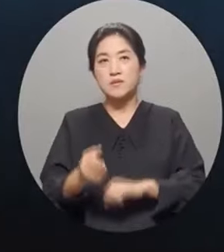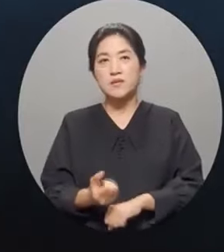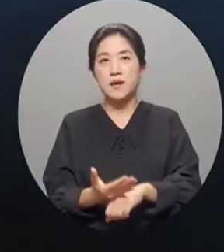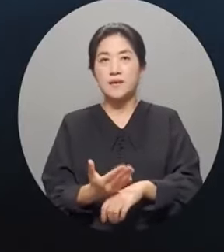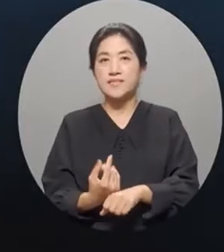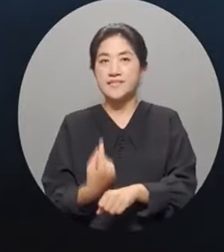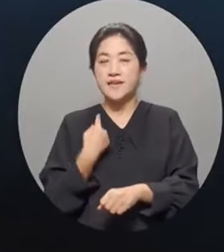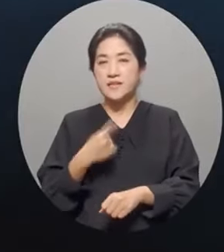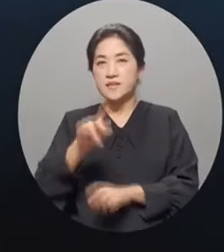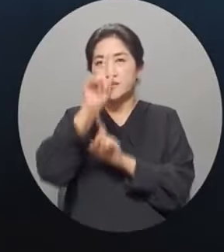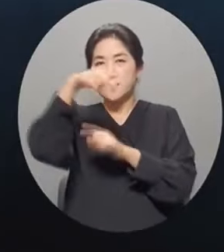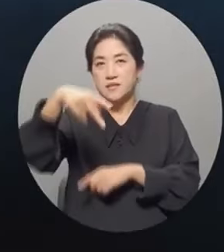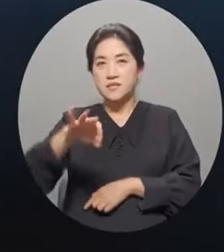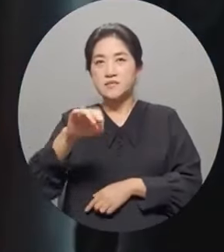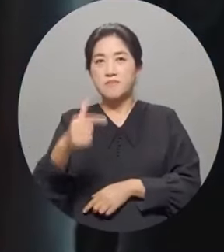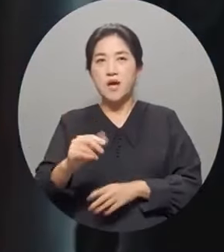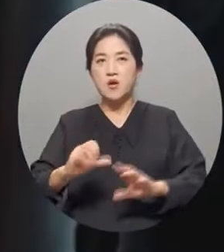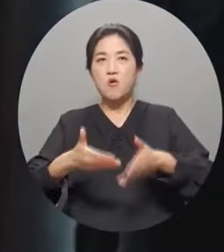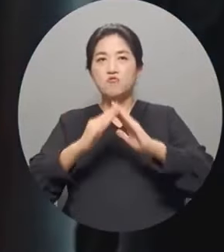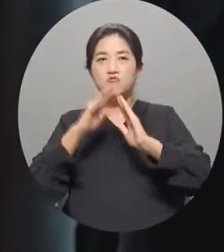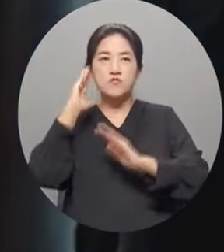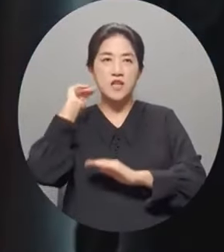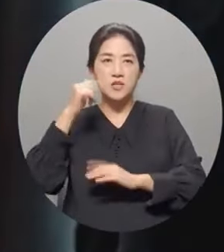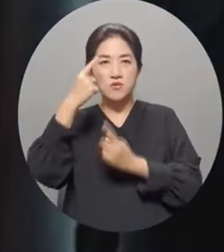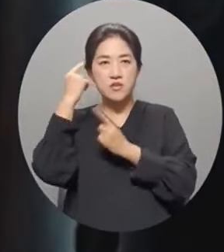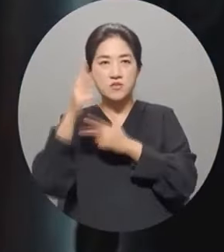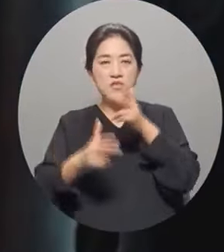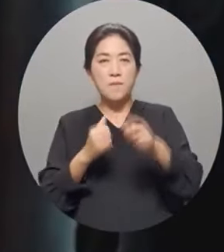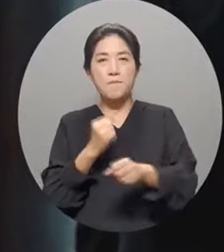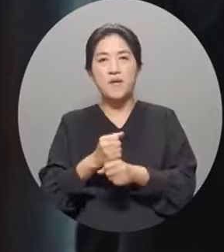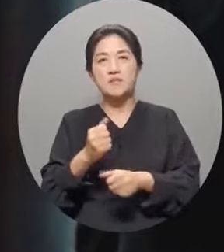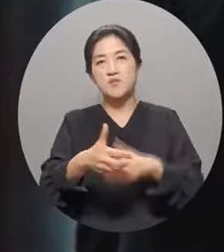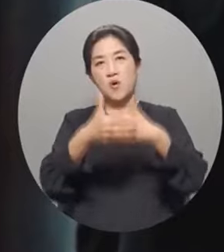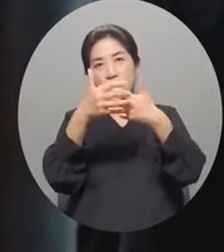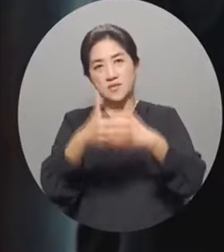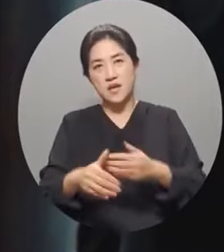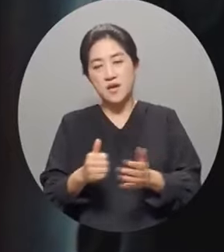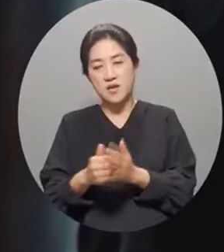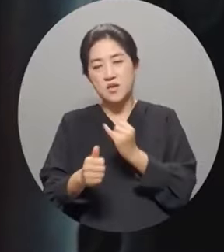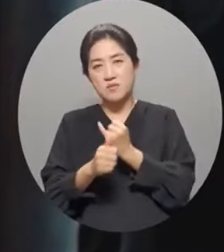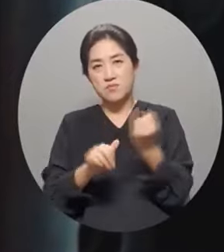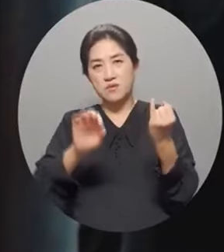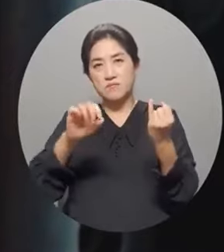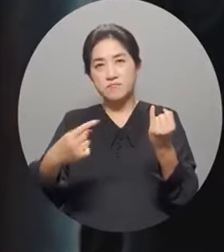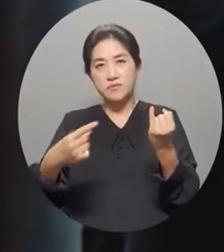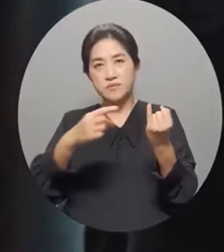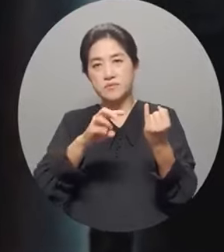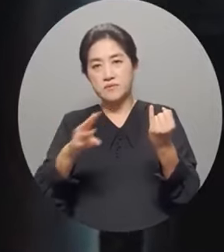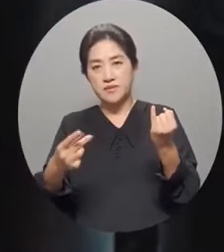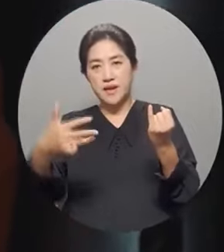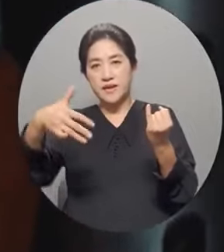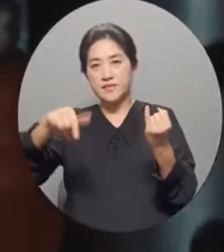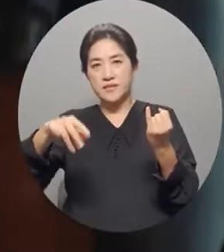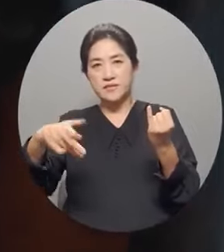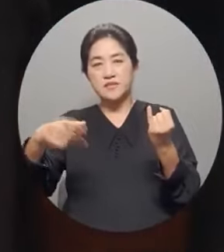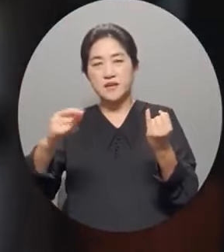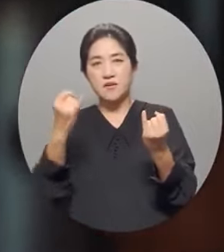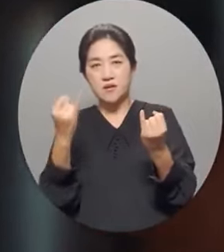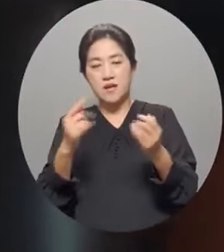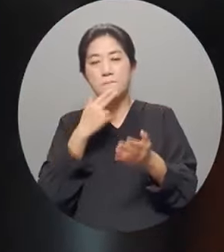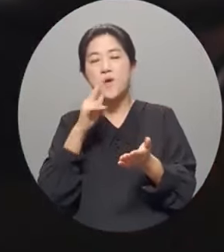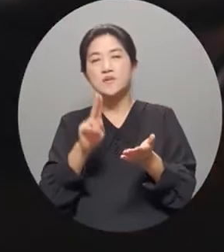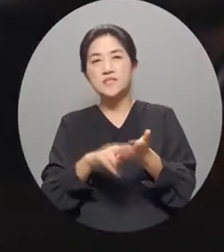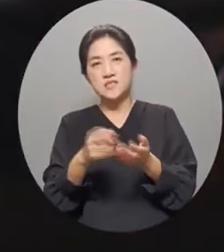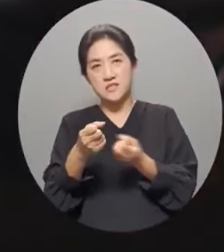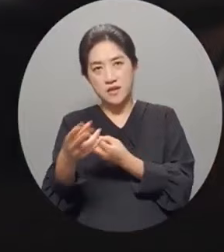지난해 이승만 건국 대통령 기념사업회가 만든 영상입니다. 부인인 프란체스카 여사와 편지를 주고받으며 한국의